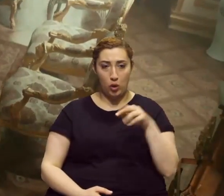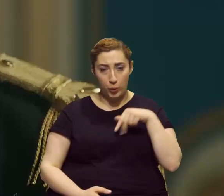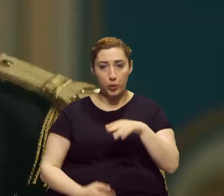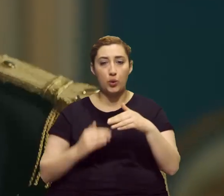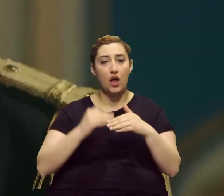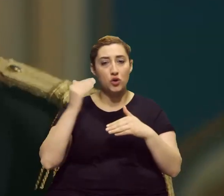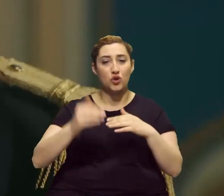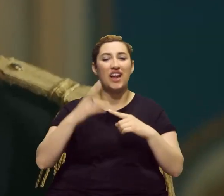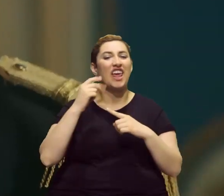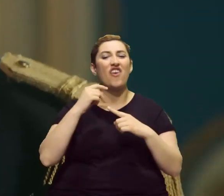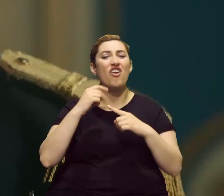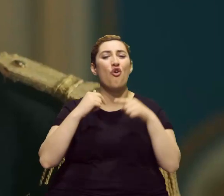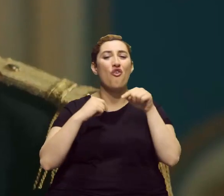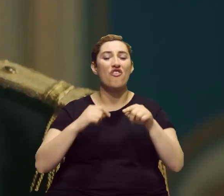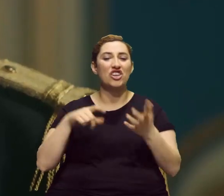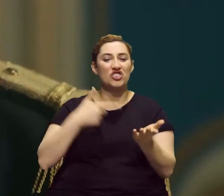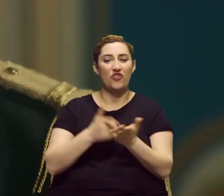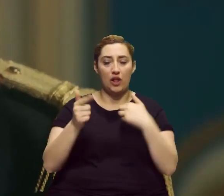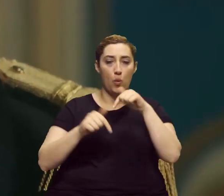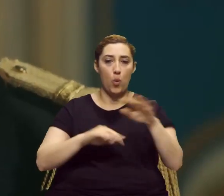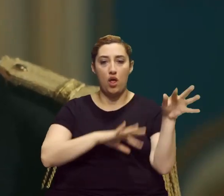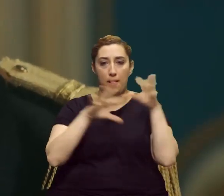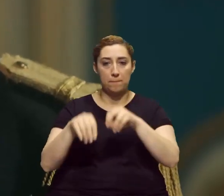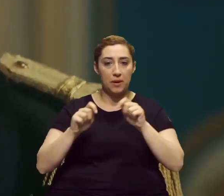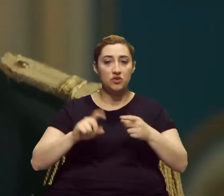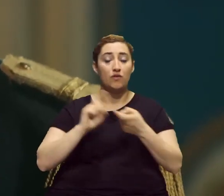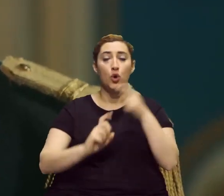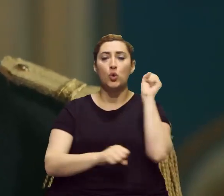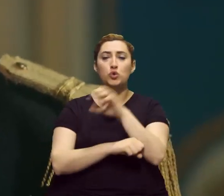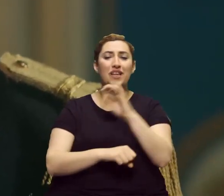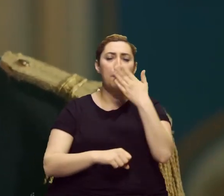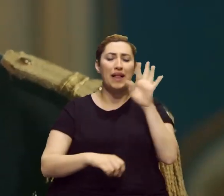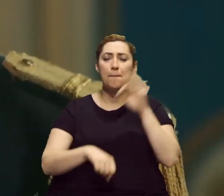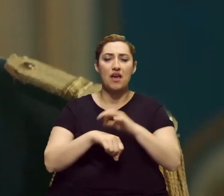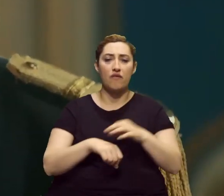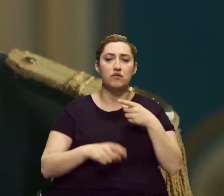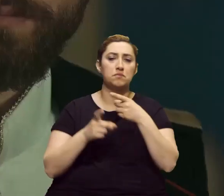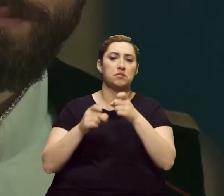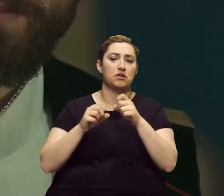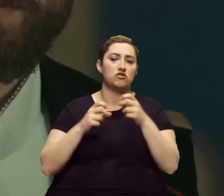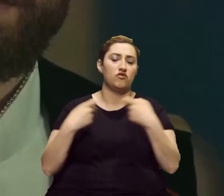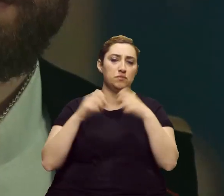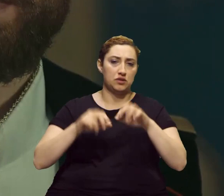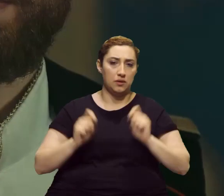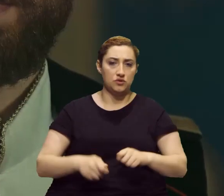sonra İvanova çiftlik bölgesine getireceğiz. Ve düşmanı hiç beklemediği bir anda vuracağız.